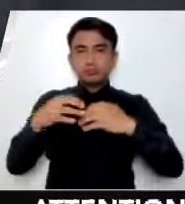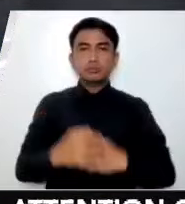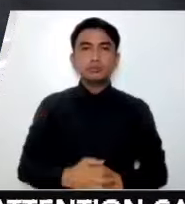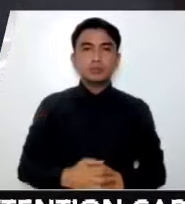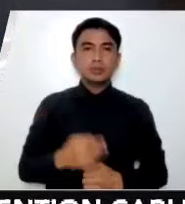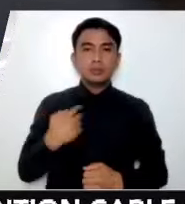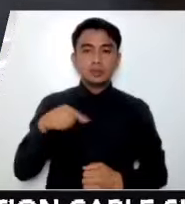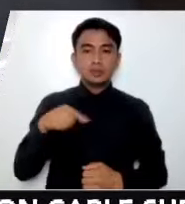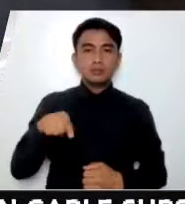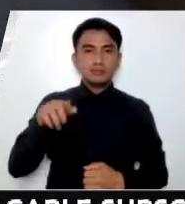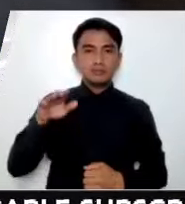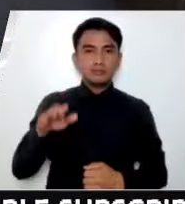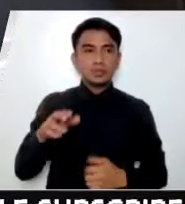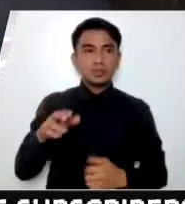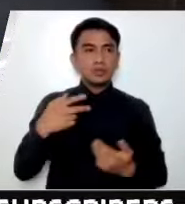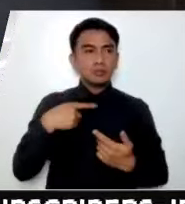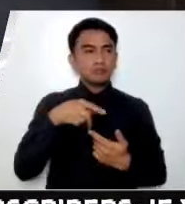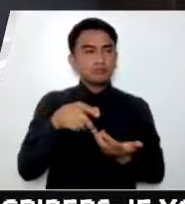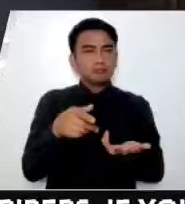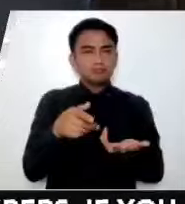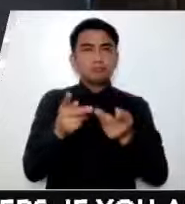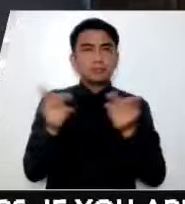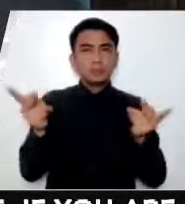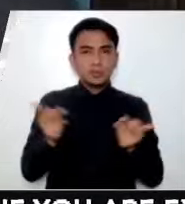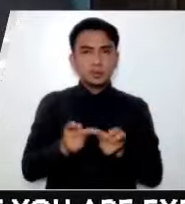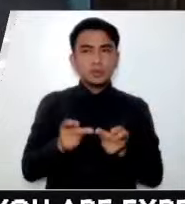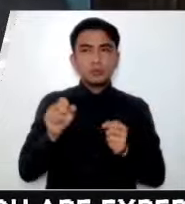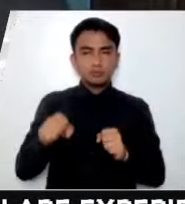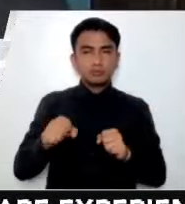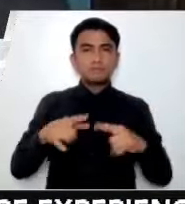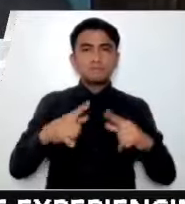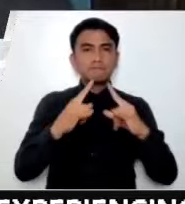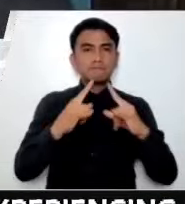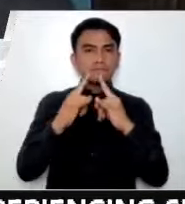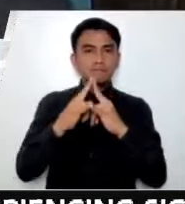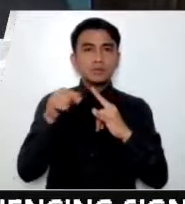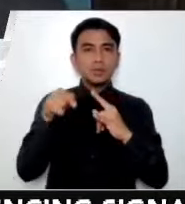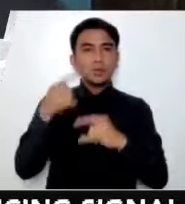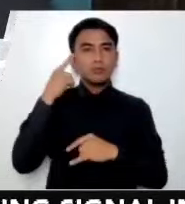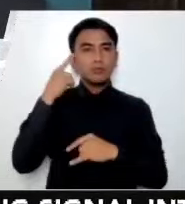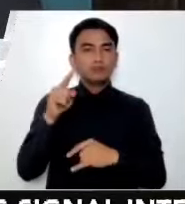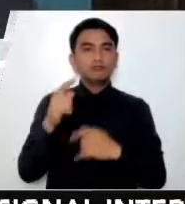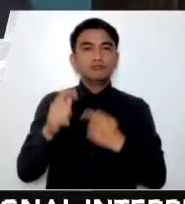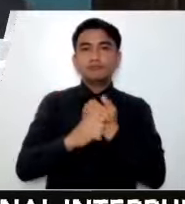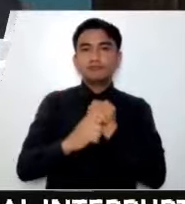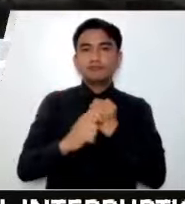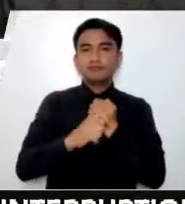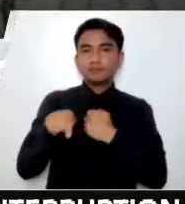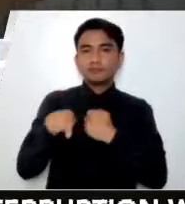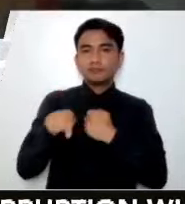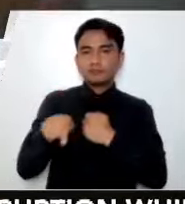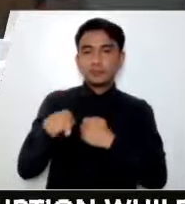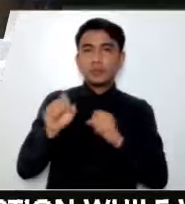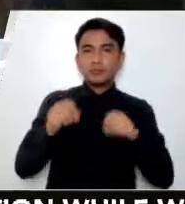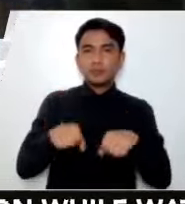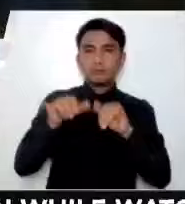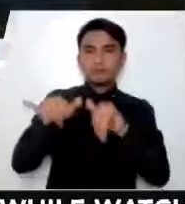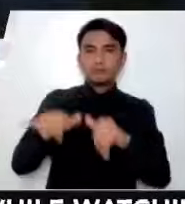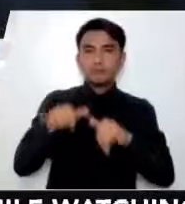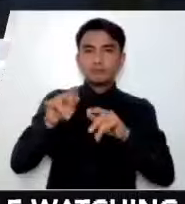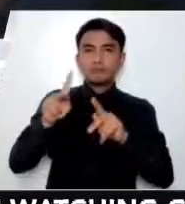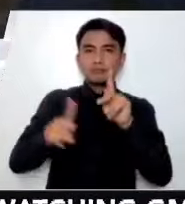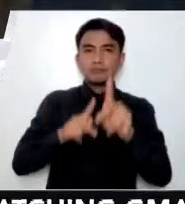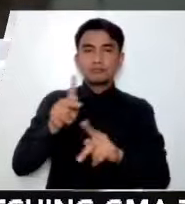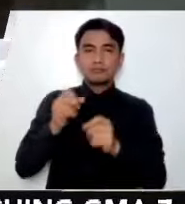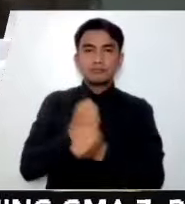lote siguro pwedeng maggawa ng temp para for the meantime Meron po silang mapagpapahingahan sa imbestigasyon ng Manila fire